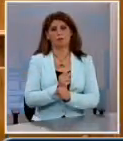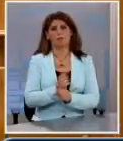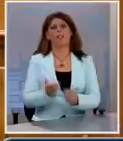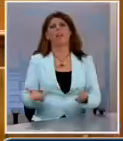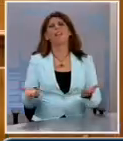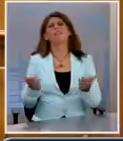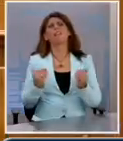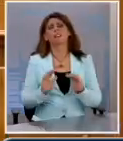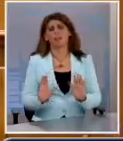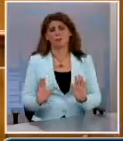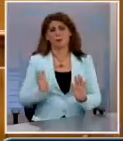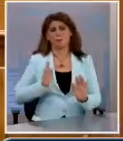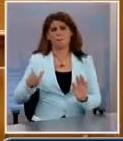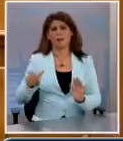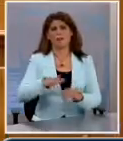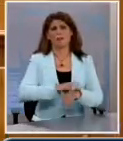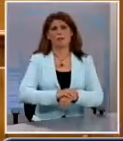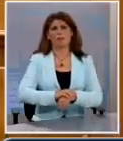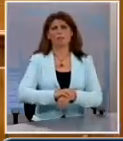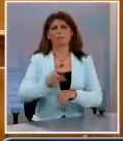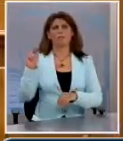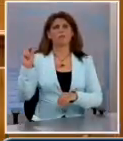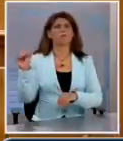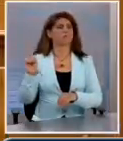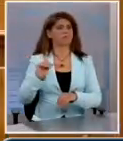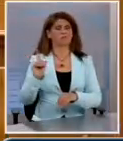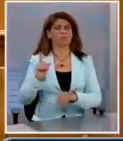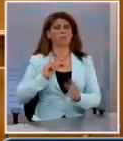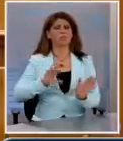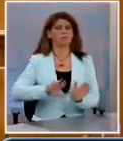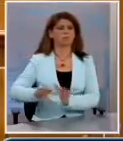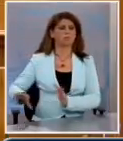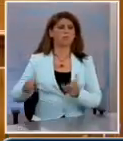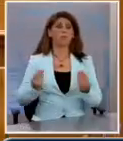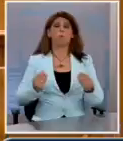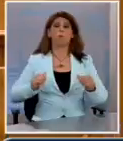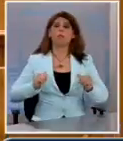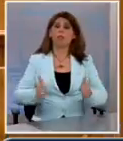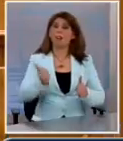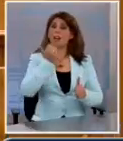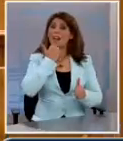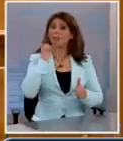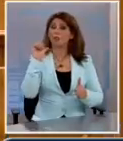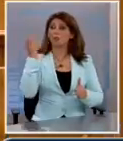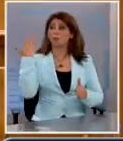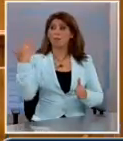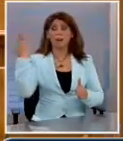πια πελατειακές δεσμεύσεις. Εμείς έχουμε αφήσει πίσω με πολύ θάρρος τα λάθη του χθες.